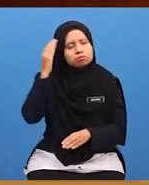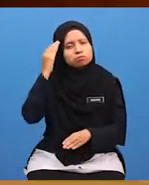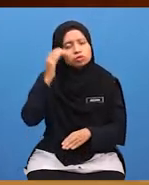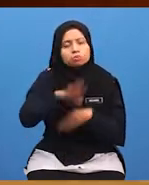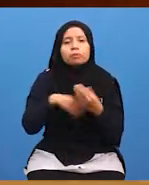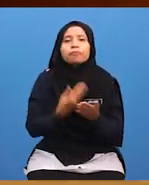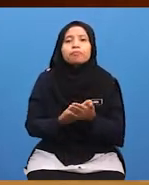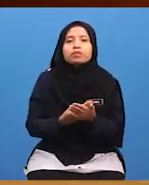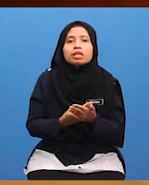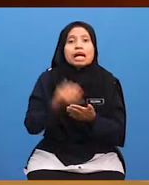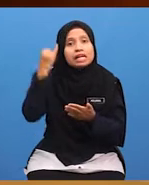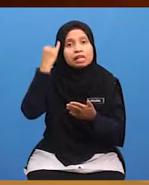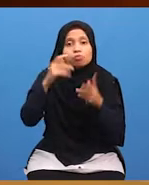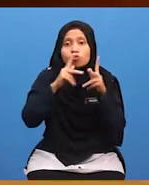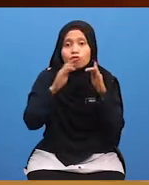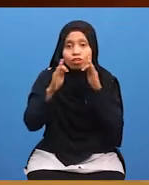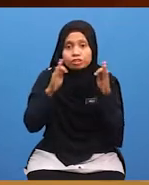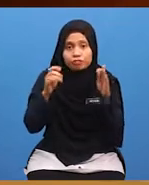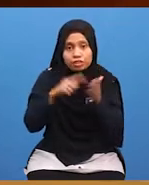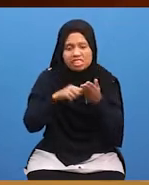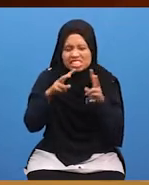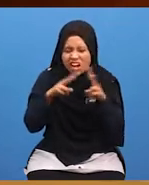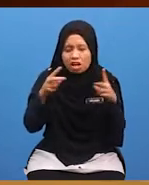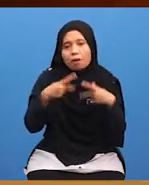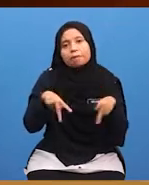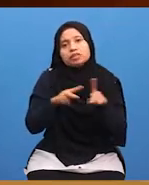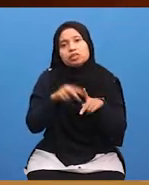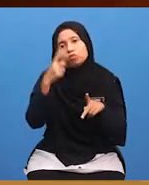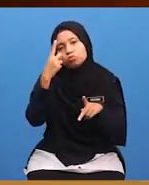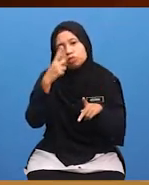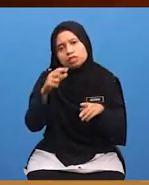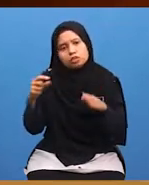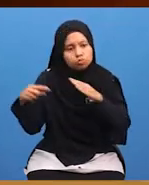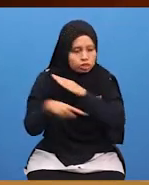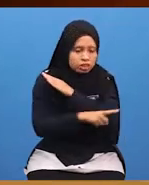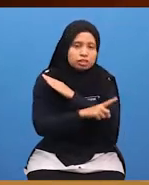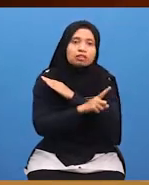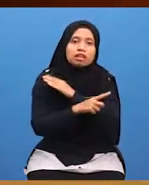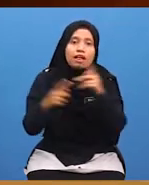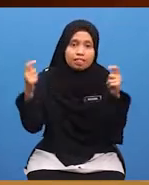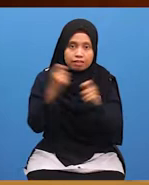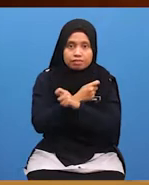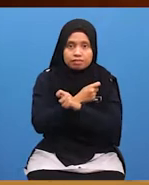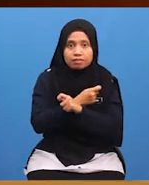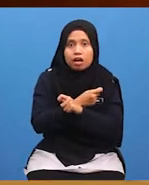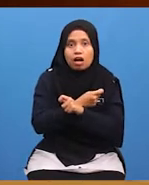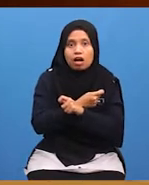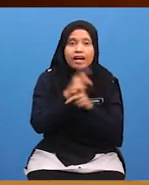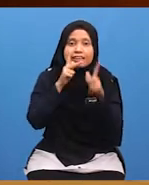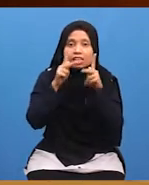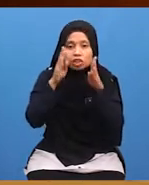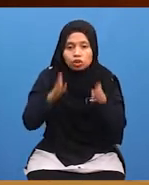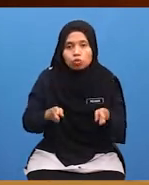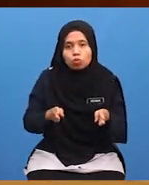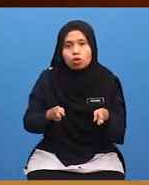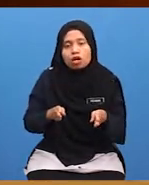lagi, ilmu falsafah ini sangat penting sebagai satu senjata untuk menentang hujah-hujah orang Yahudi dan